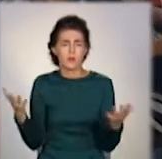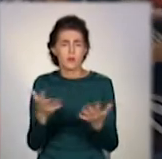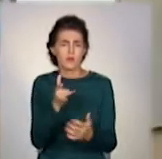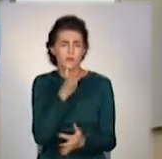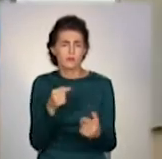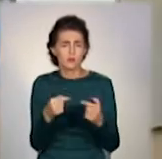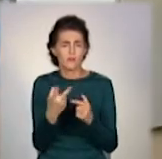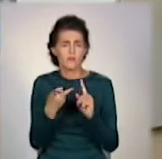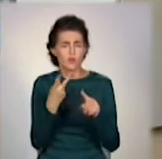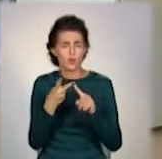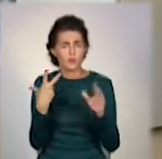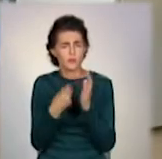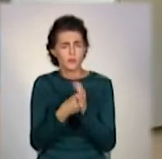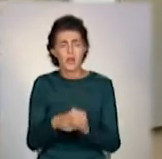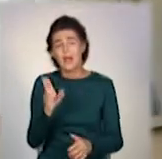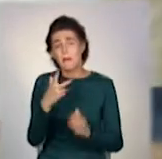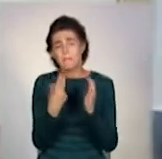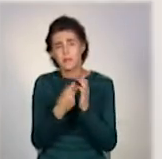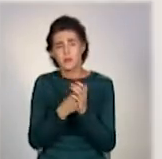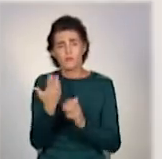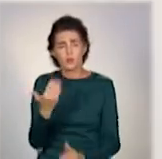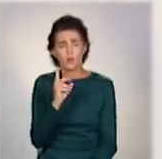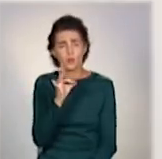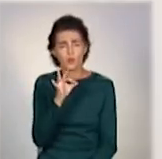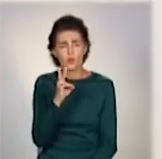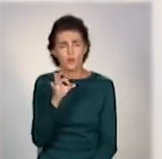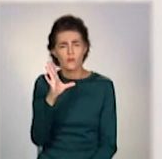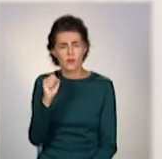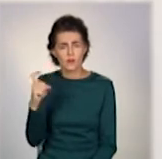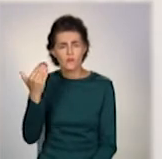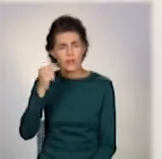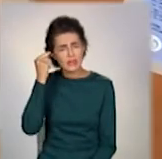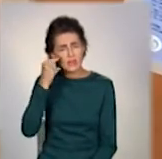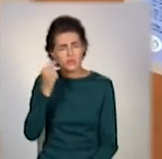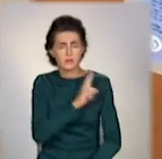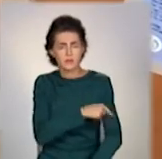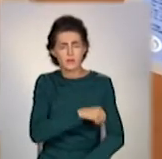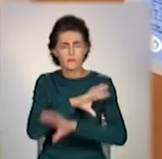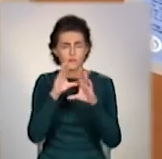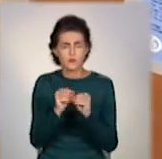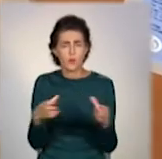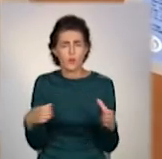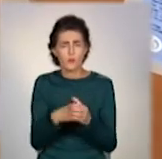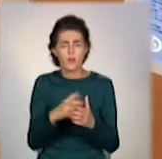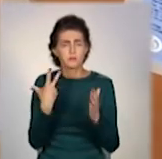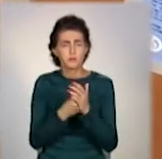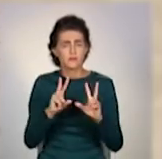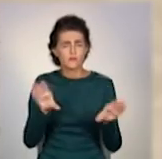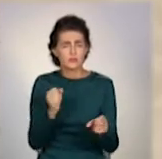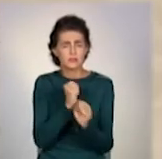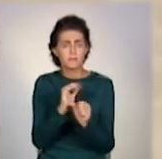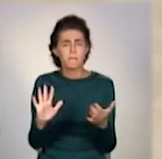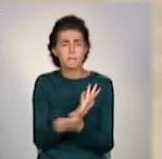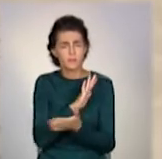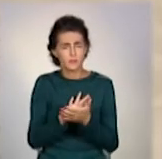прививочку. Вакцинують препаратом CoronaVac китайської фармацевтичної компанії. Процедура безкоштовна.